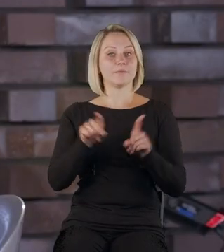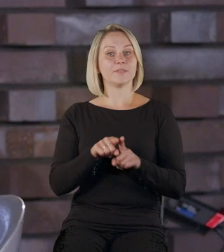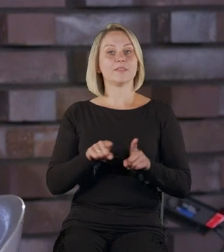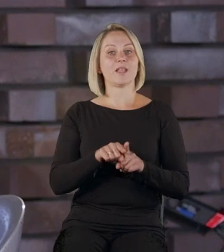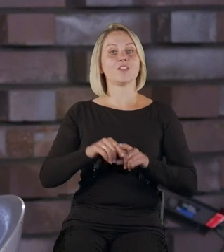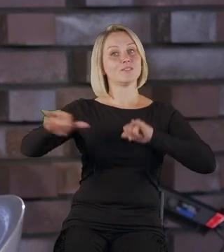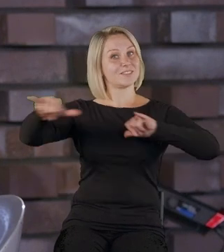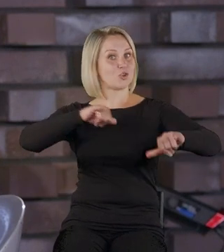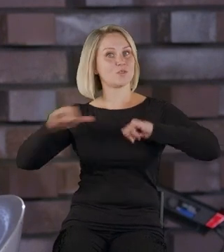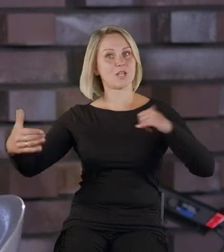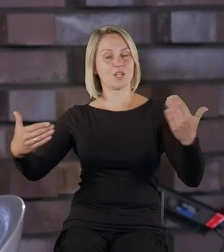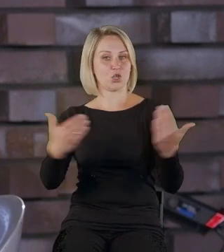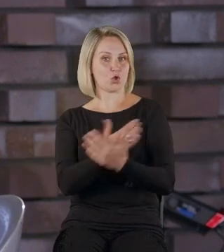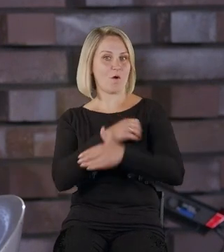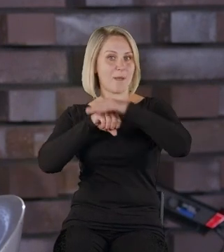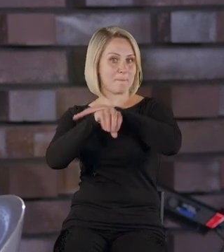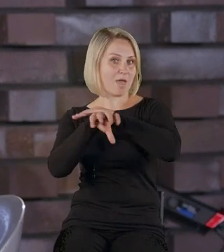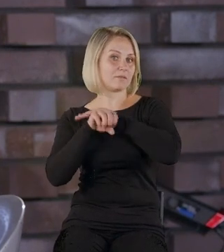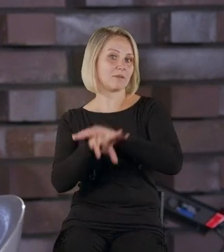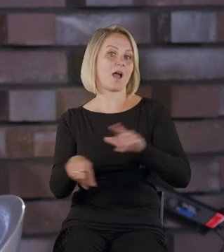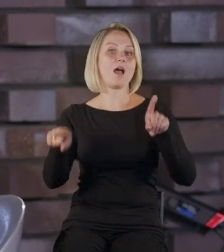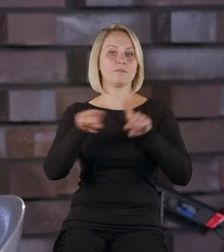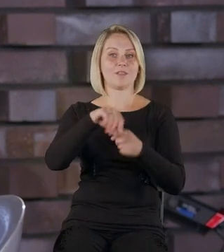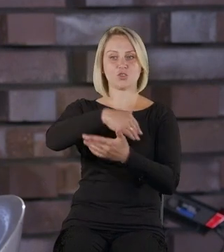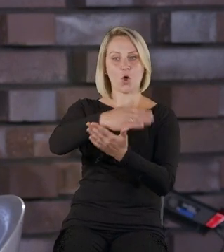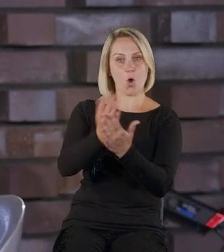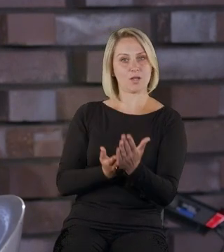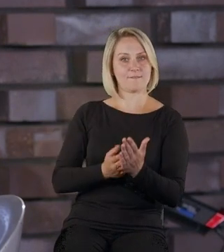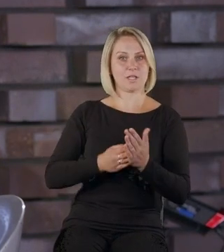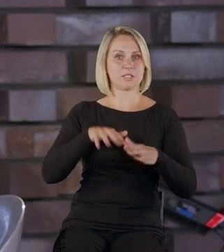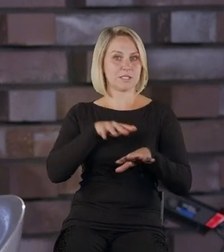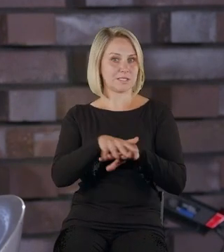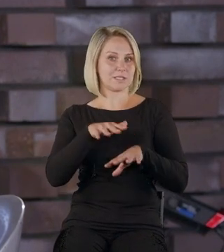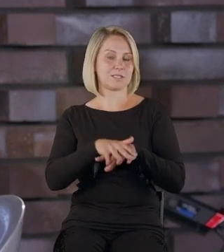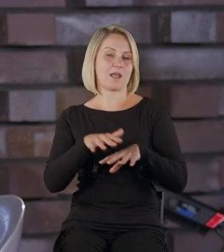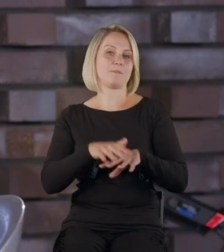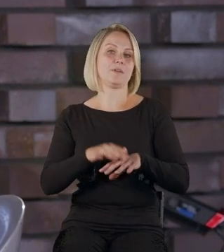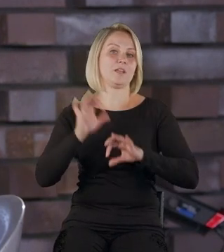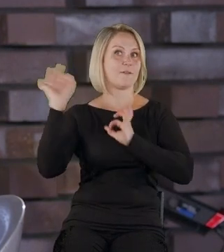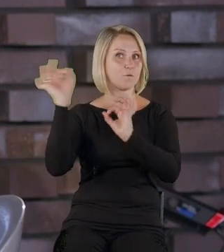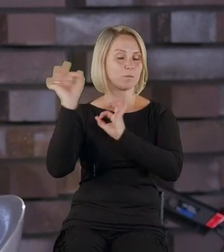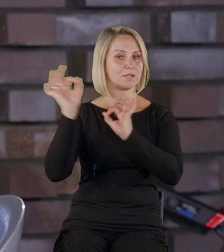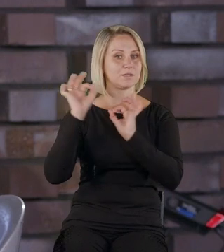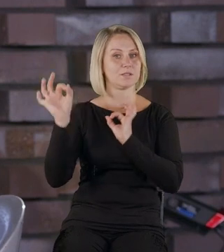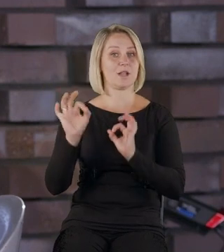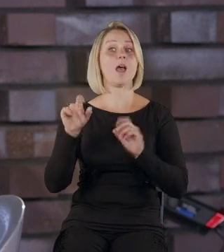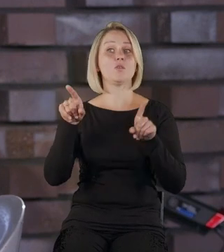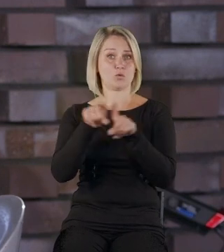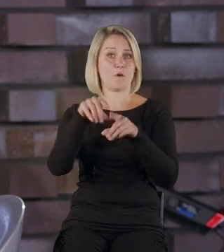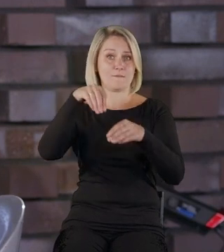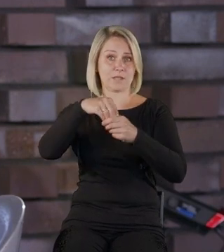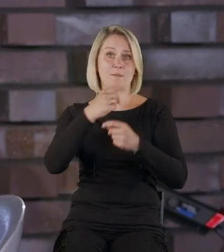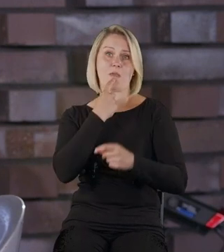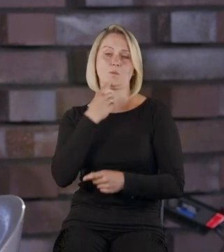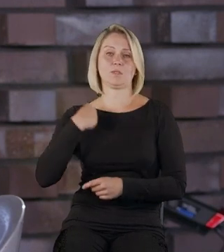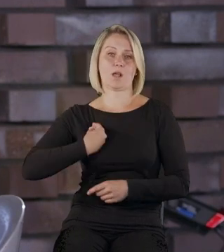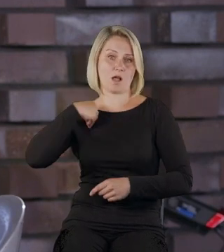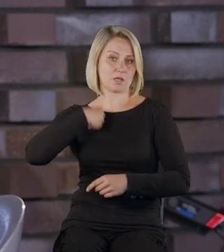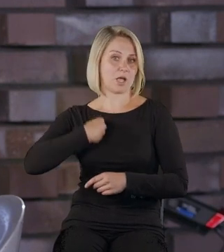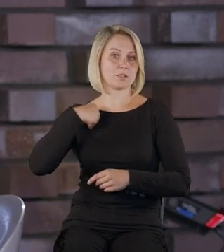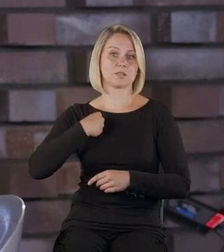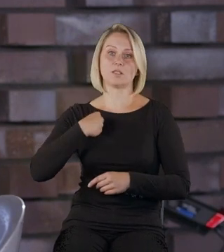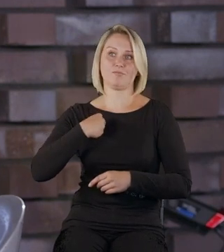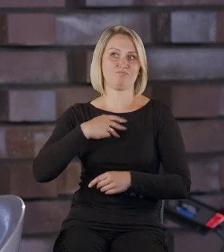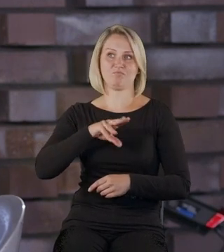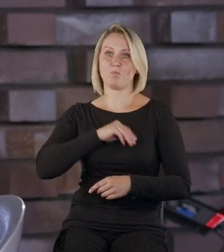kreatywne w nowych mediach, czy też geograficzne systemy informacyjne. Takie studia w języku angielskim pozwolą na poszerzenie kompetencji językowych,